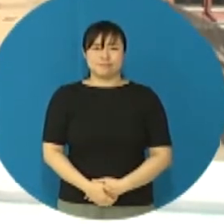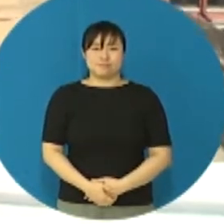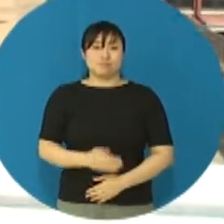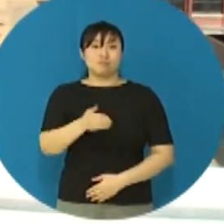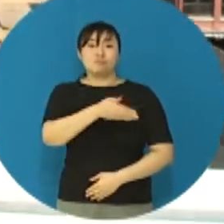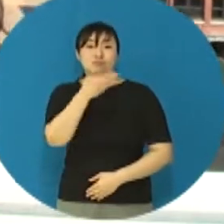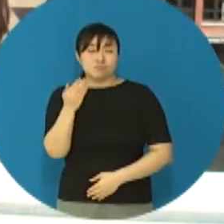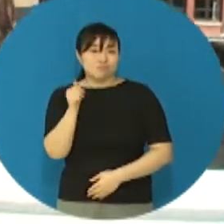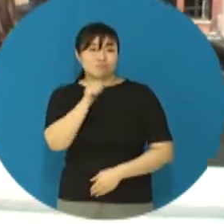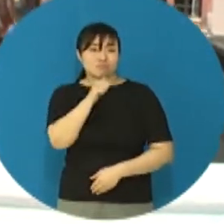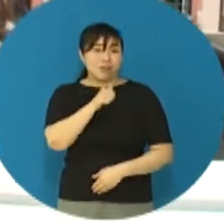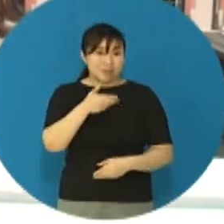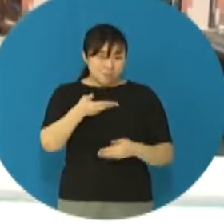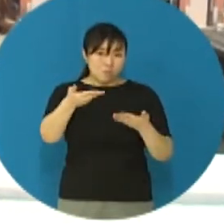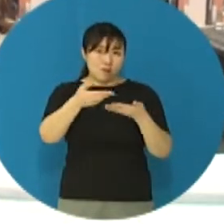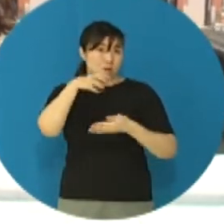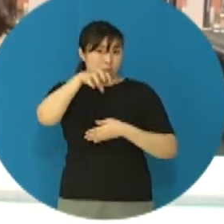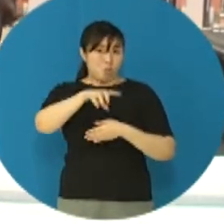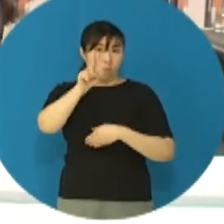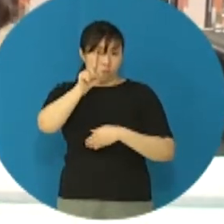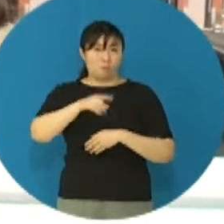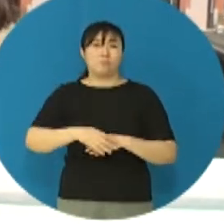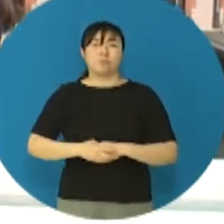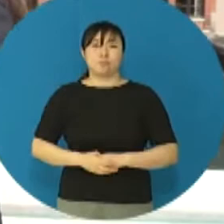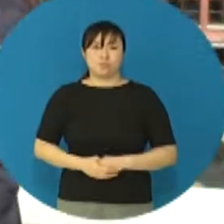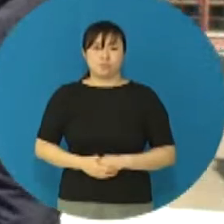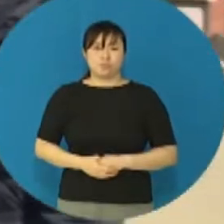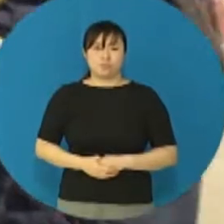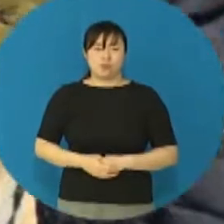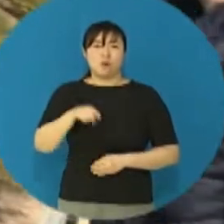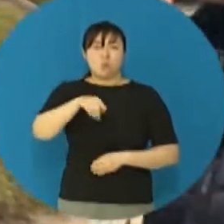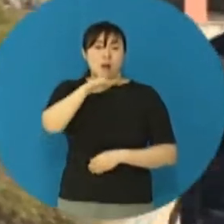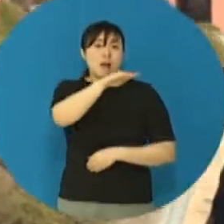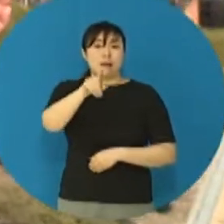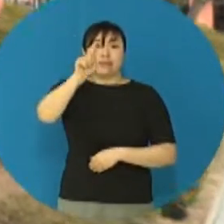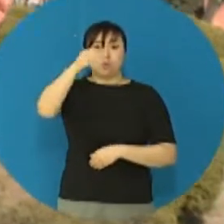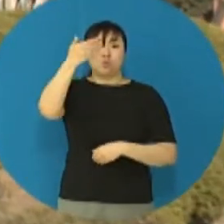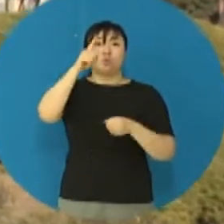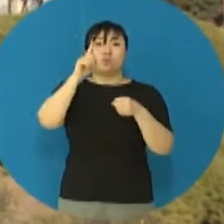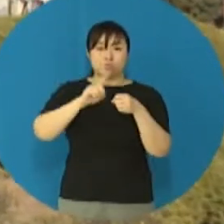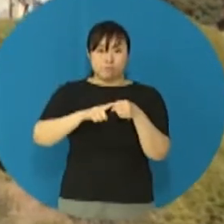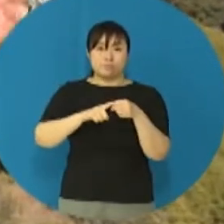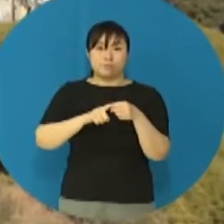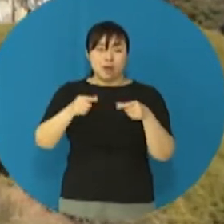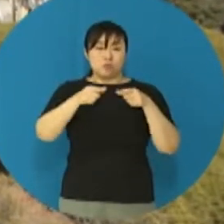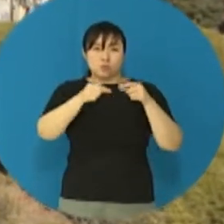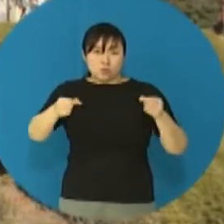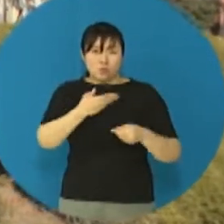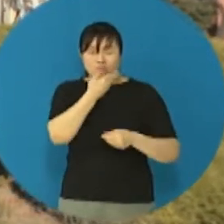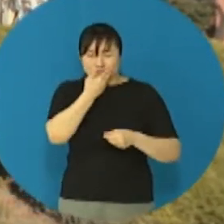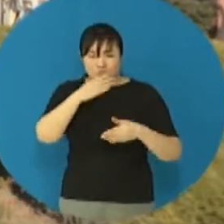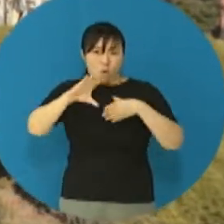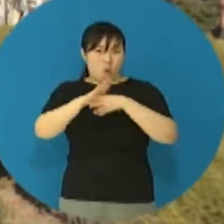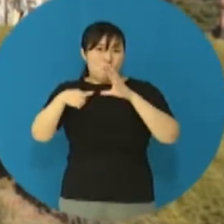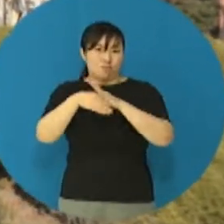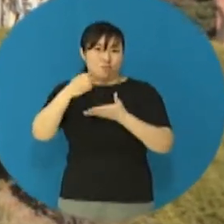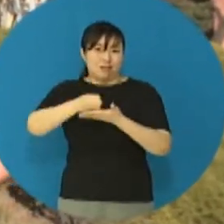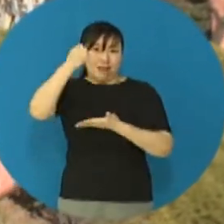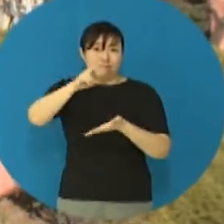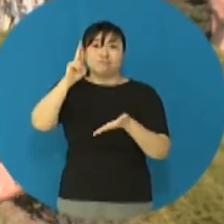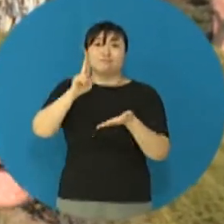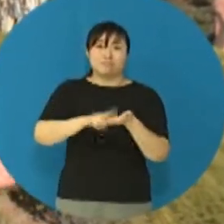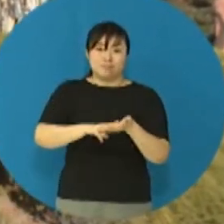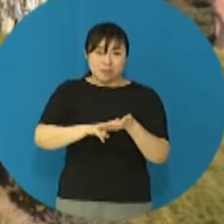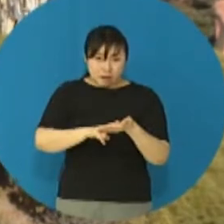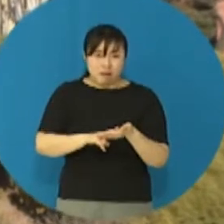はい、続いて案内していただくのは、 これは平成19年にですね、国の重要文化財に指定されました